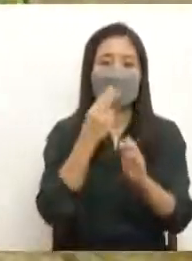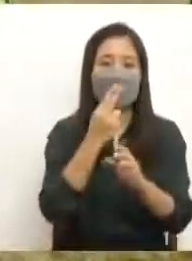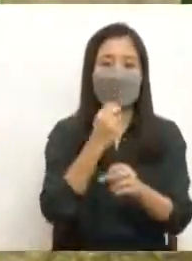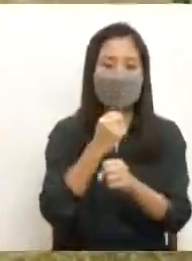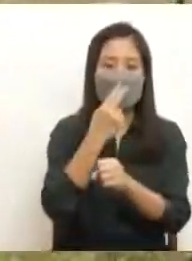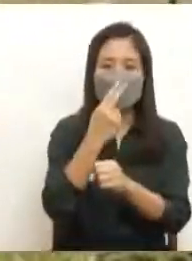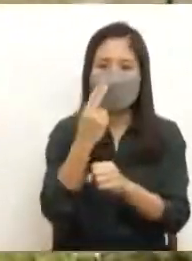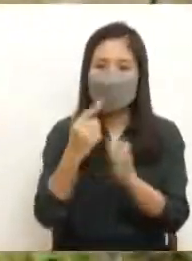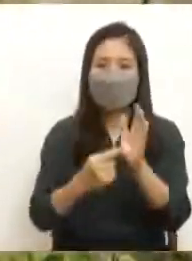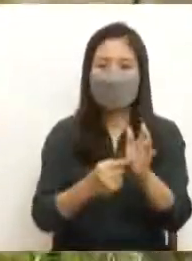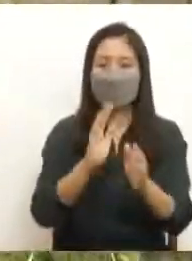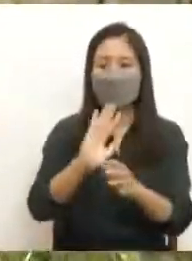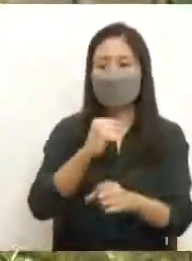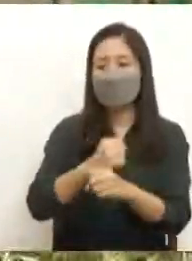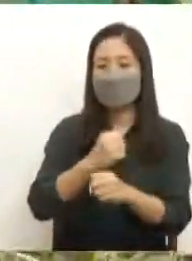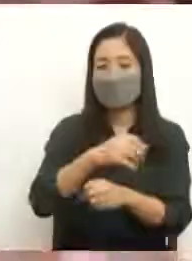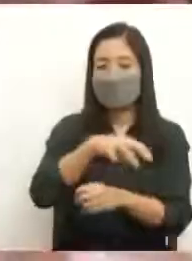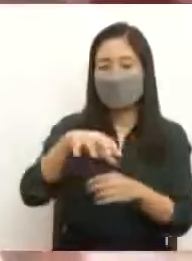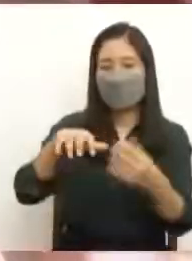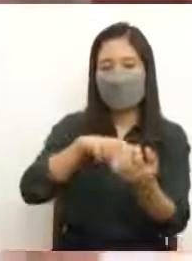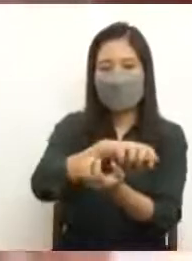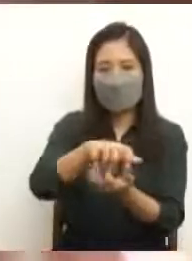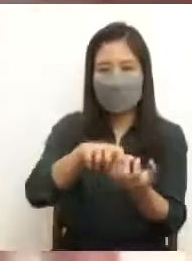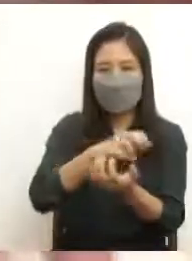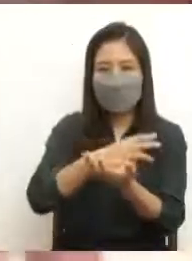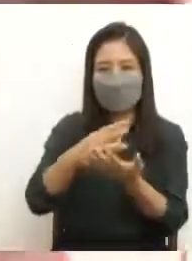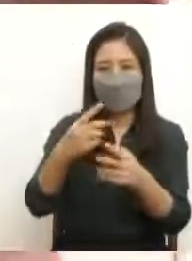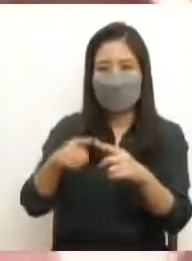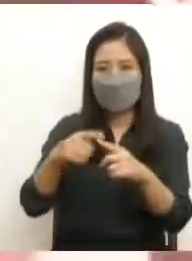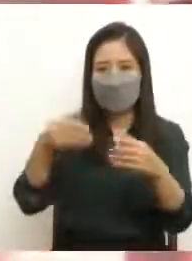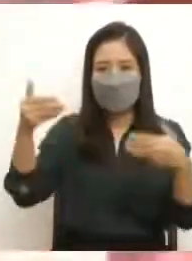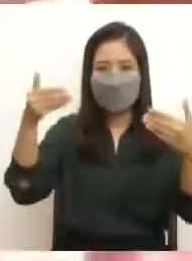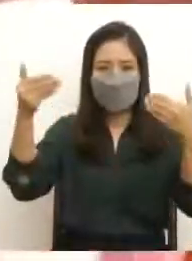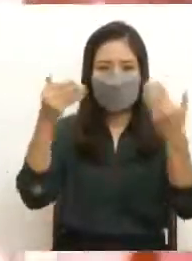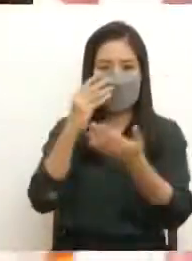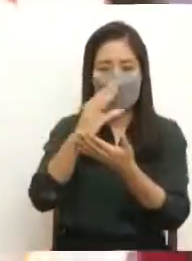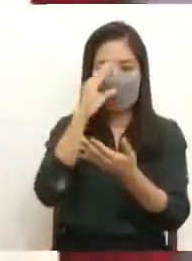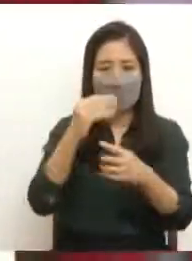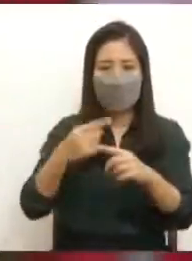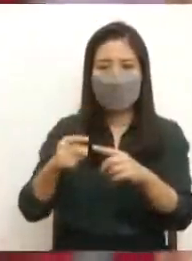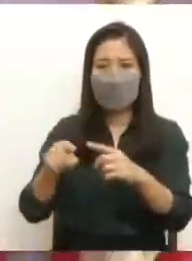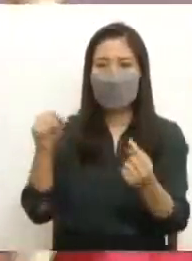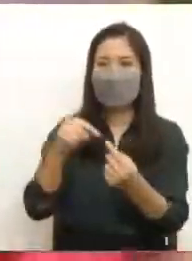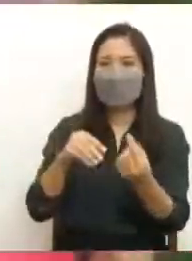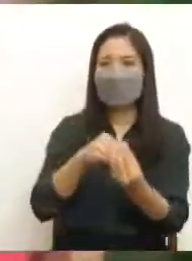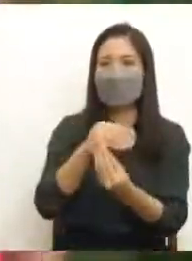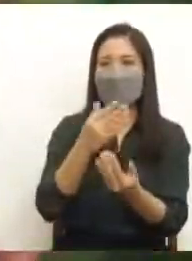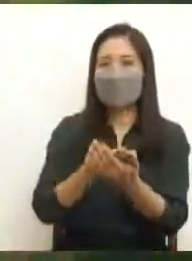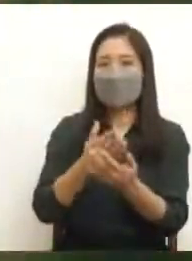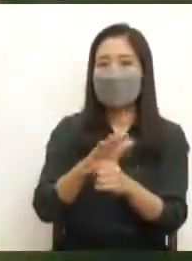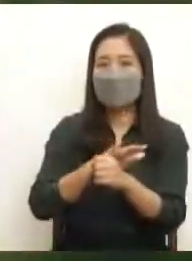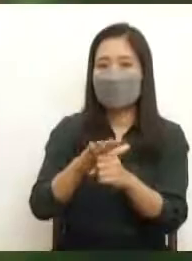แล้วก็มีการบูรณาการนะครับการจัดกิจกรรมการเรียนรู้เรื่องของเศรษฐกิจพอเพียงนะครับโดยมีเป้าหมายก็